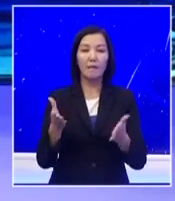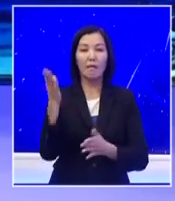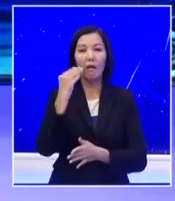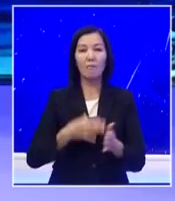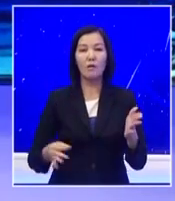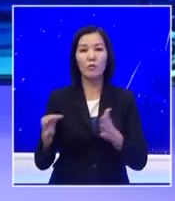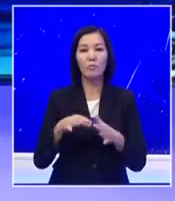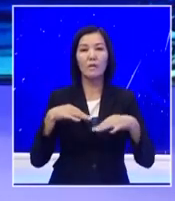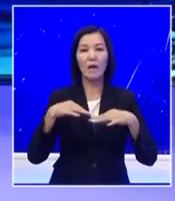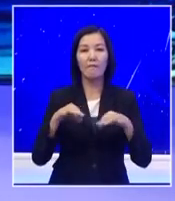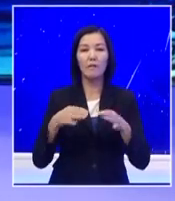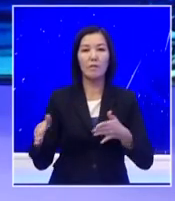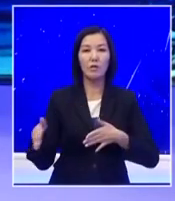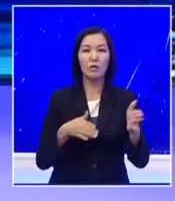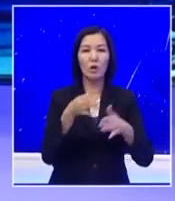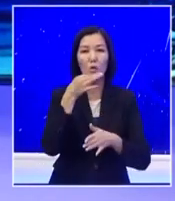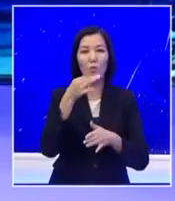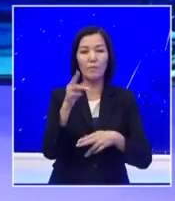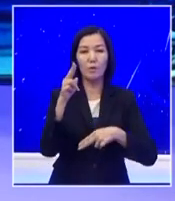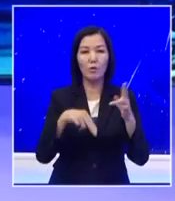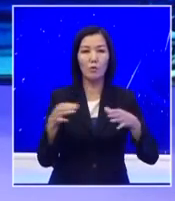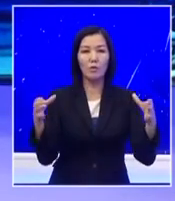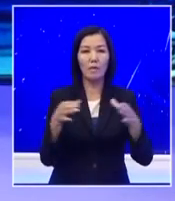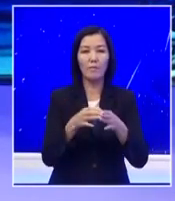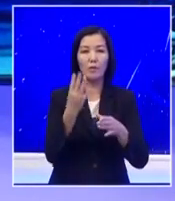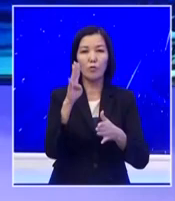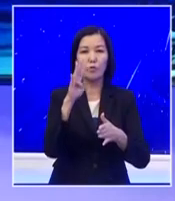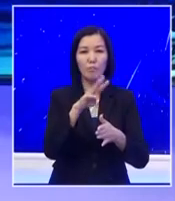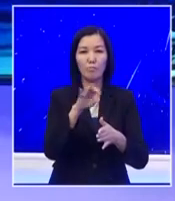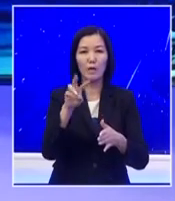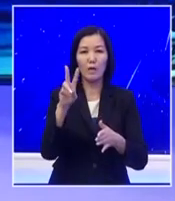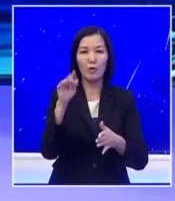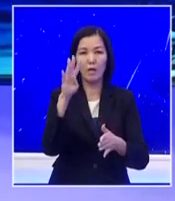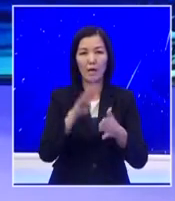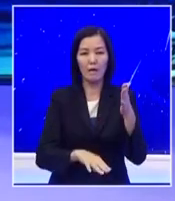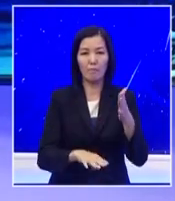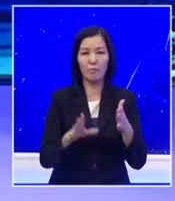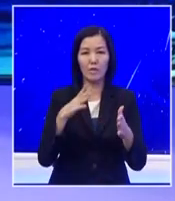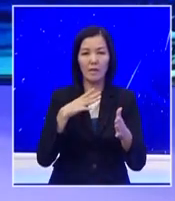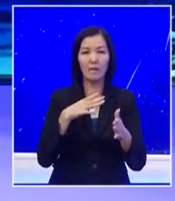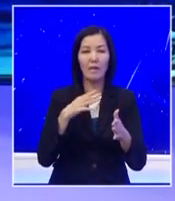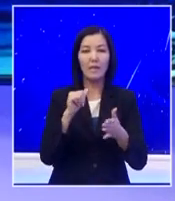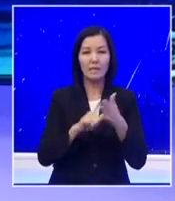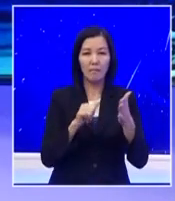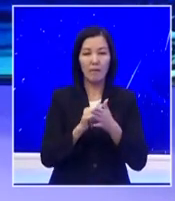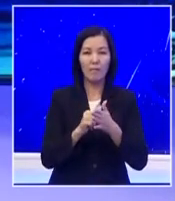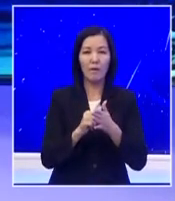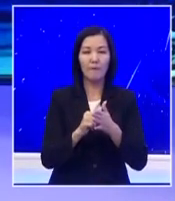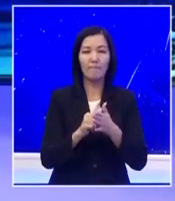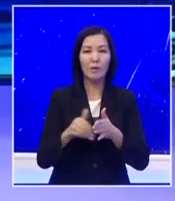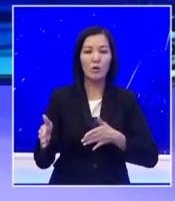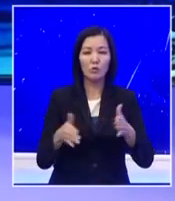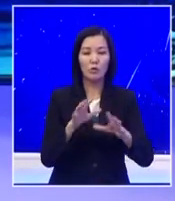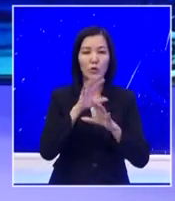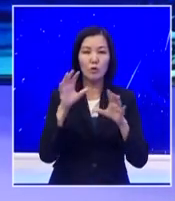Быйыл облыста автомобиль жолына жауапты мердігер компанияларға 4 миллион тенгеден астам әкімшілік айыппұл салынған. Себебі жолдарды